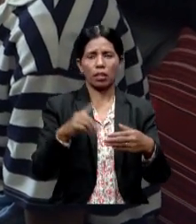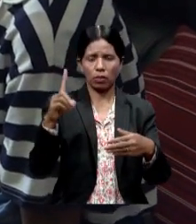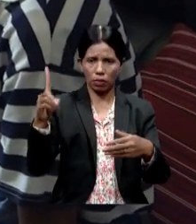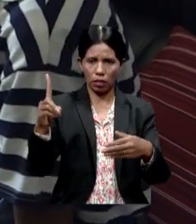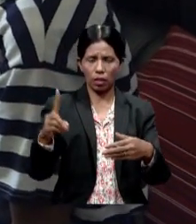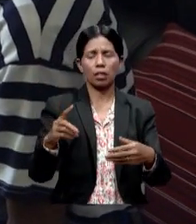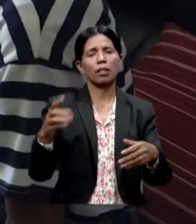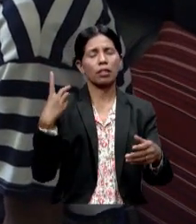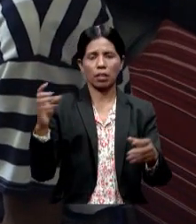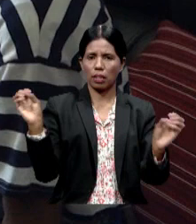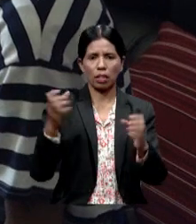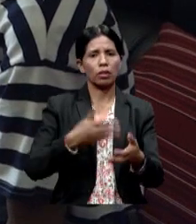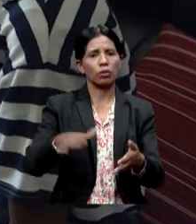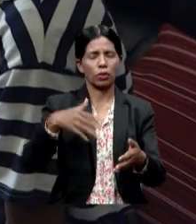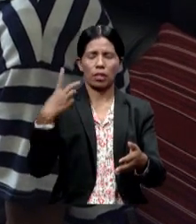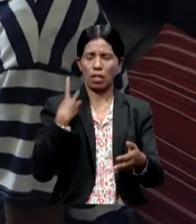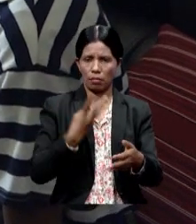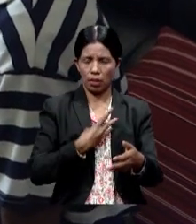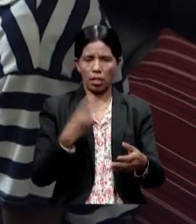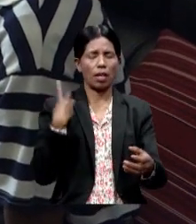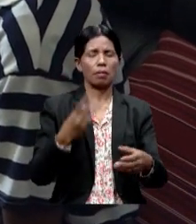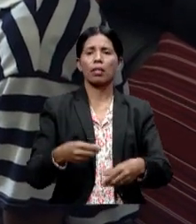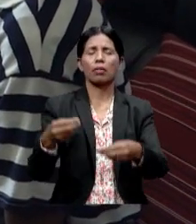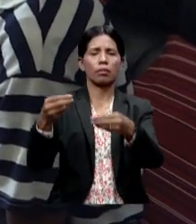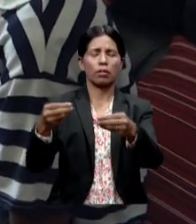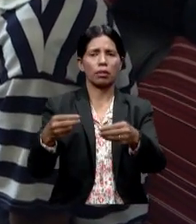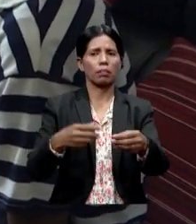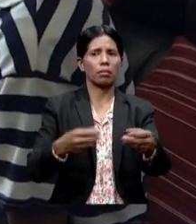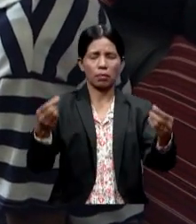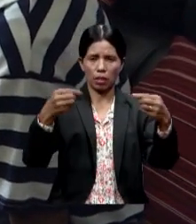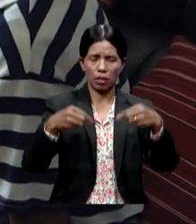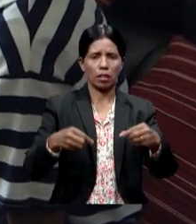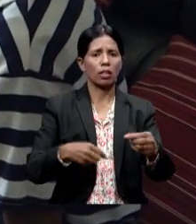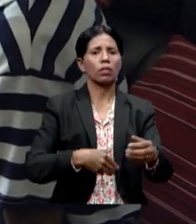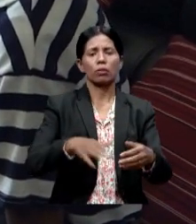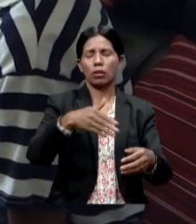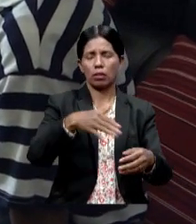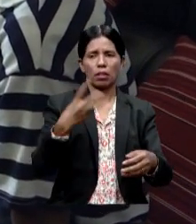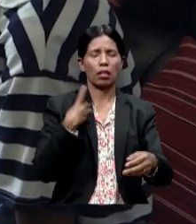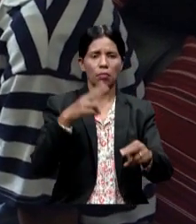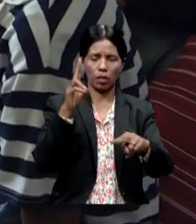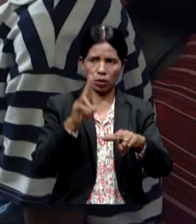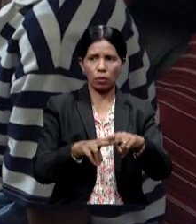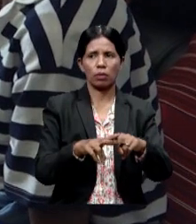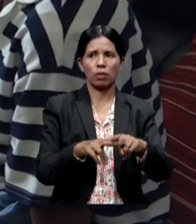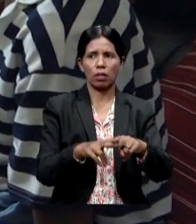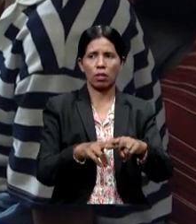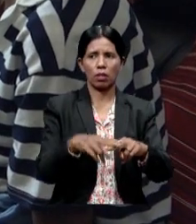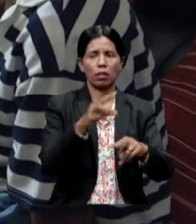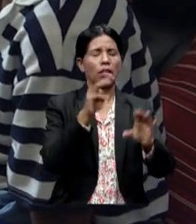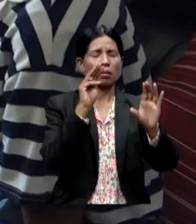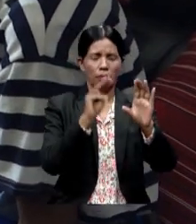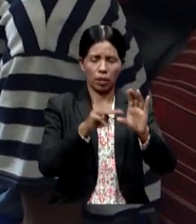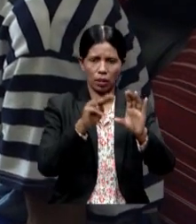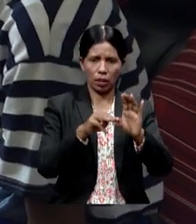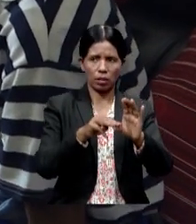gitu. Se amla fona, mai ni narandi, mes amila turia. Barkar liur lah